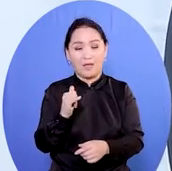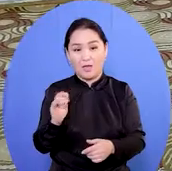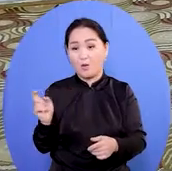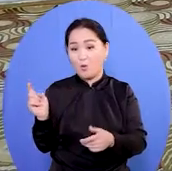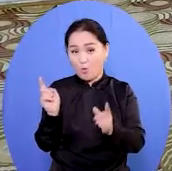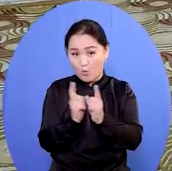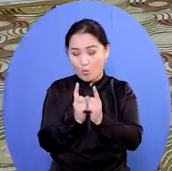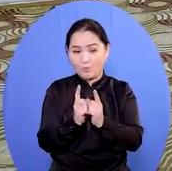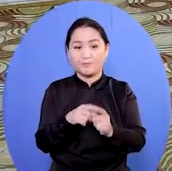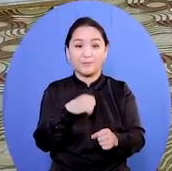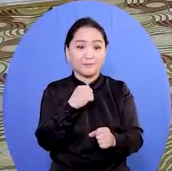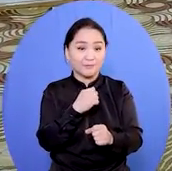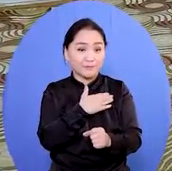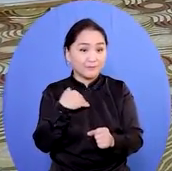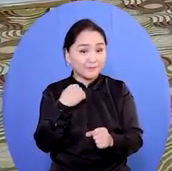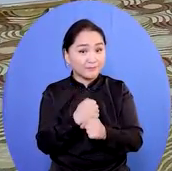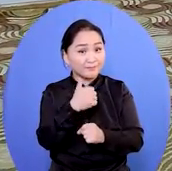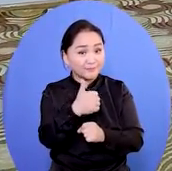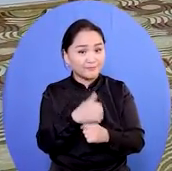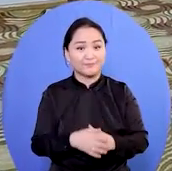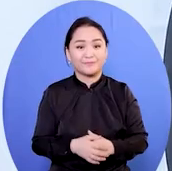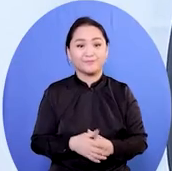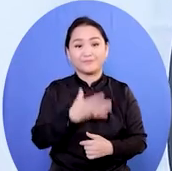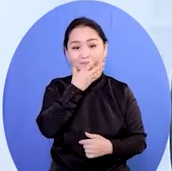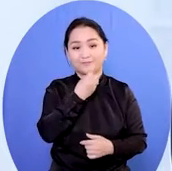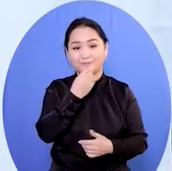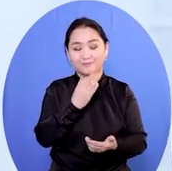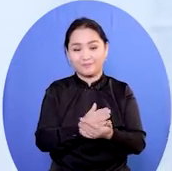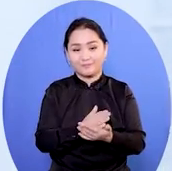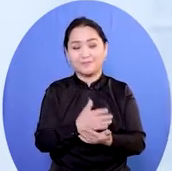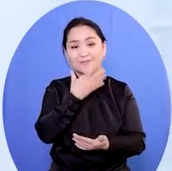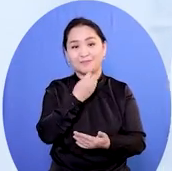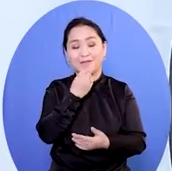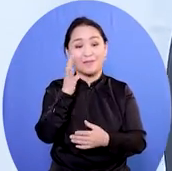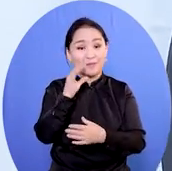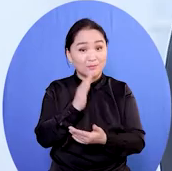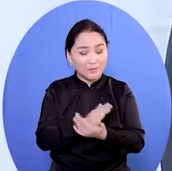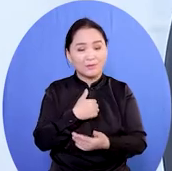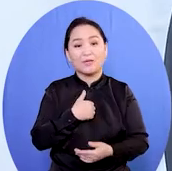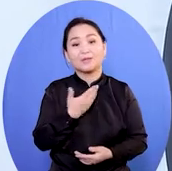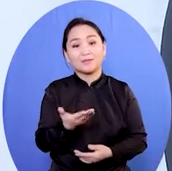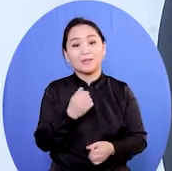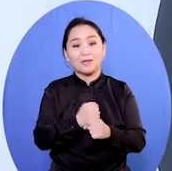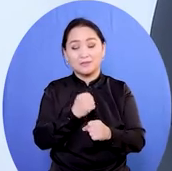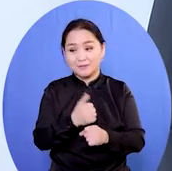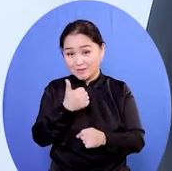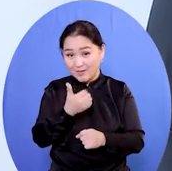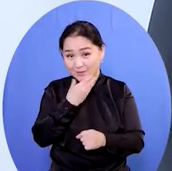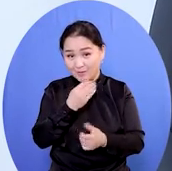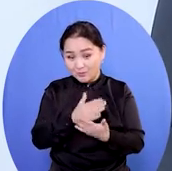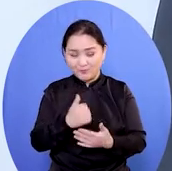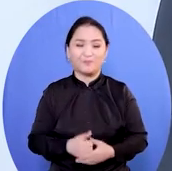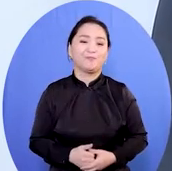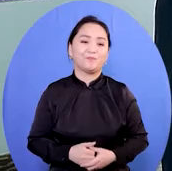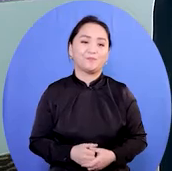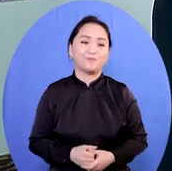нэрлээ. За Буян Баяр дарганы ажил өдрөг сайхан байна уу? Оо сайхан байна. Сайхан намарч байна. Ажил төрөл өдрөг байна. Та бүхэн өмнө ажил төрөл тавтай юу?